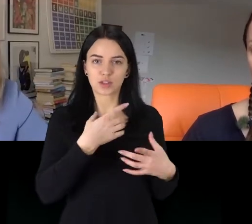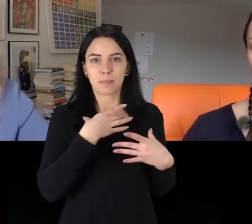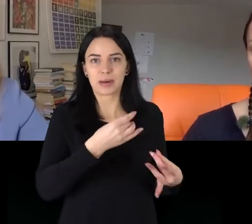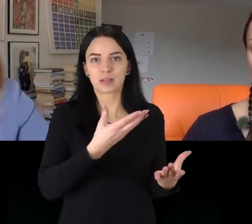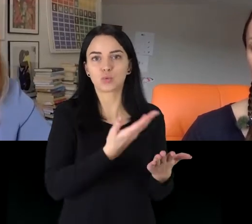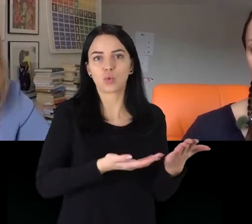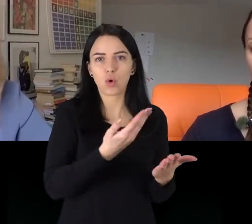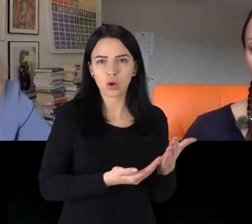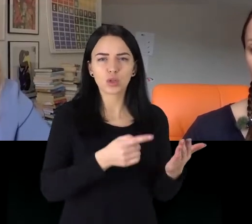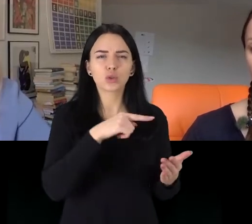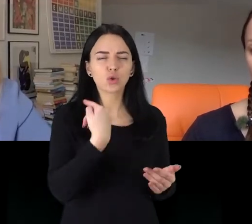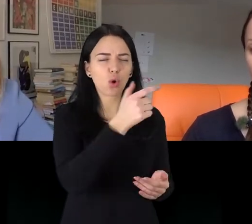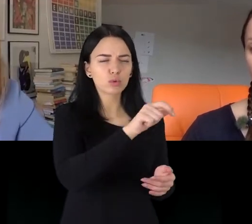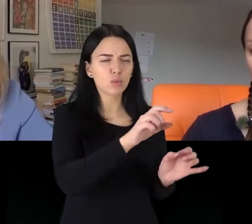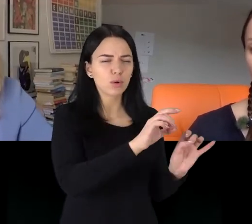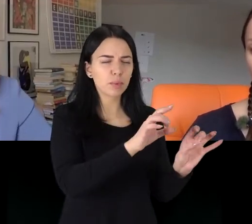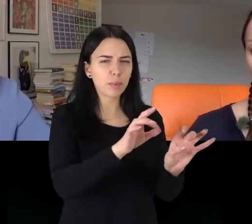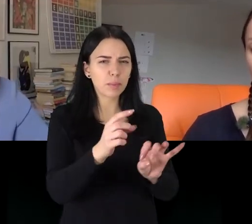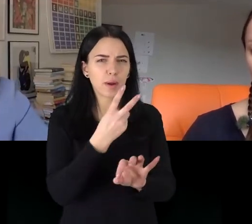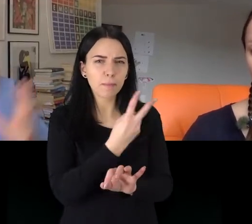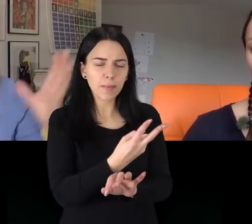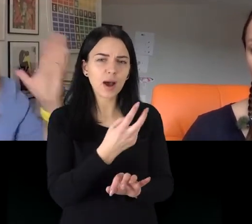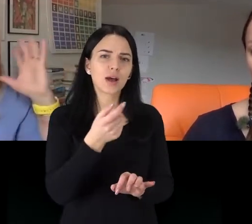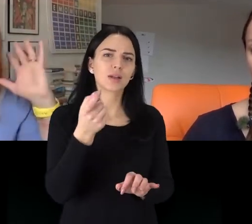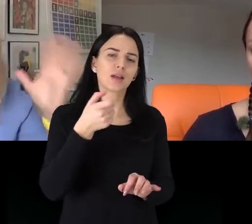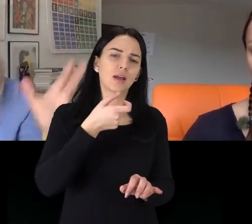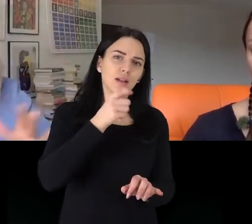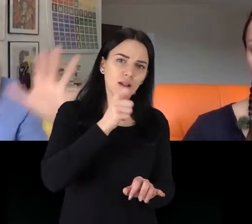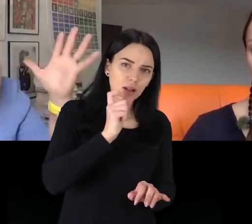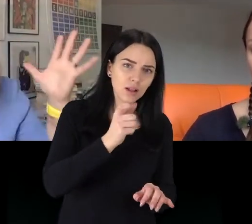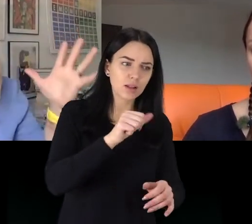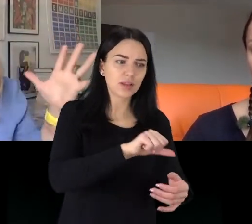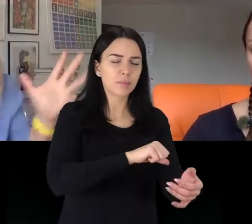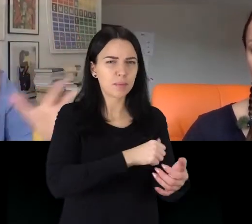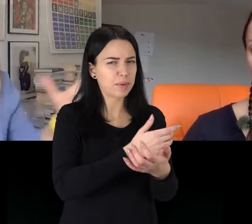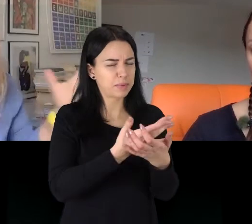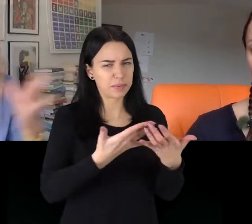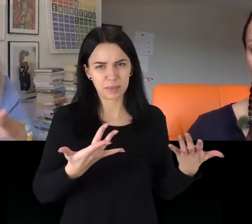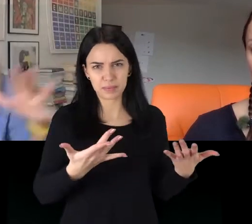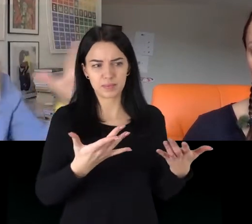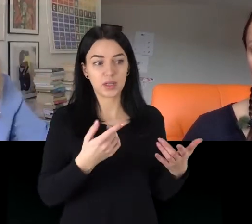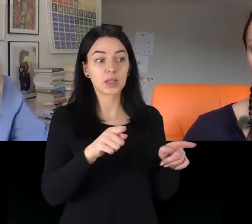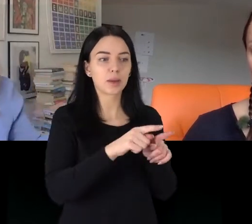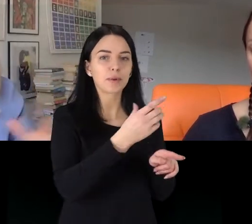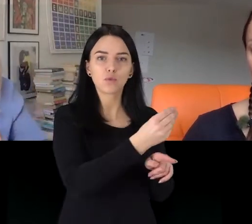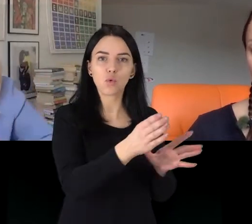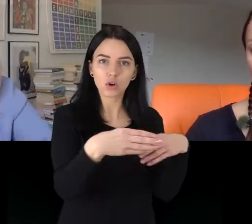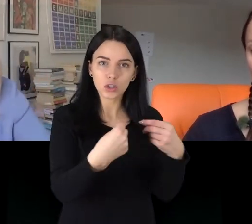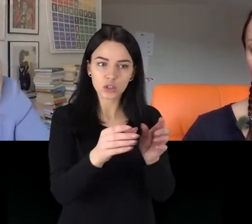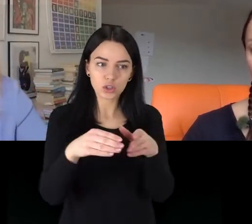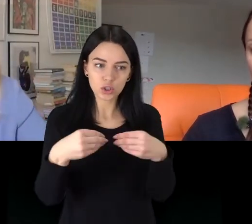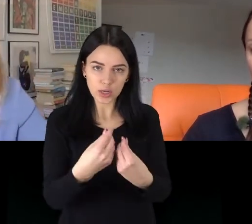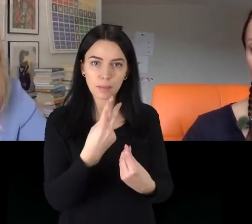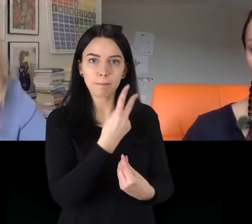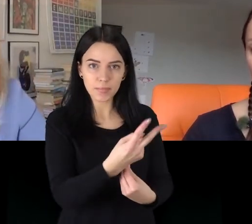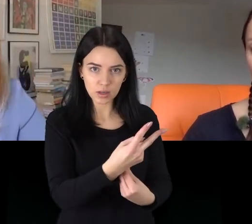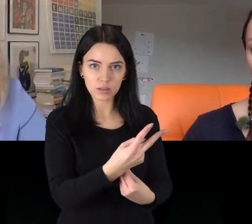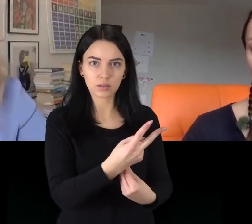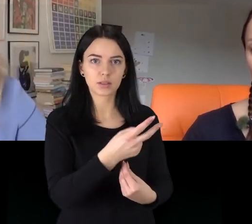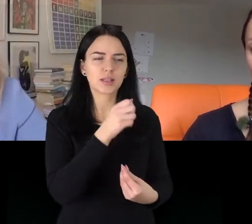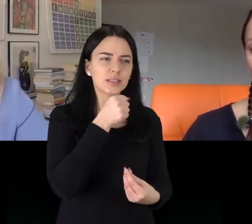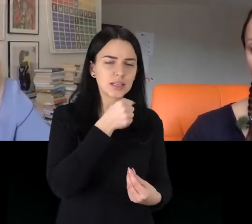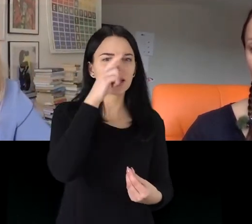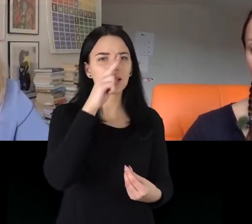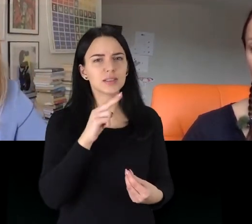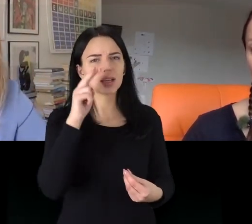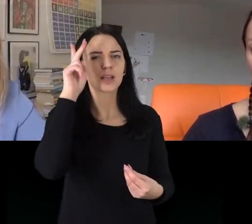matau daugybę visokių žmonių, tiek geriančių, tiek vartojančių, ten kitas medžiagas, tiek jų artimųjų visus įmanomus ratus, ten kas bebūtų seneliai,